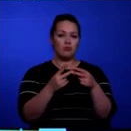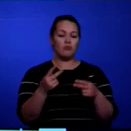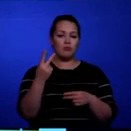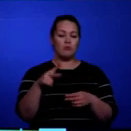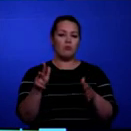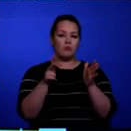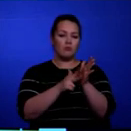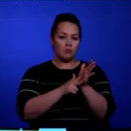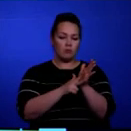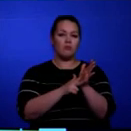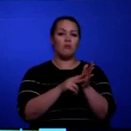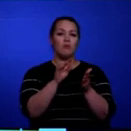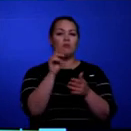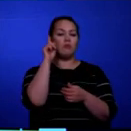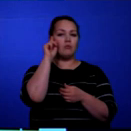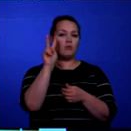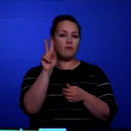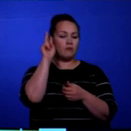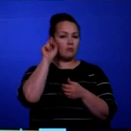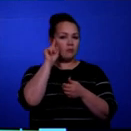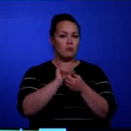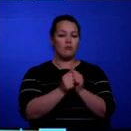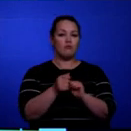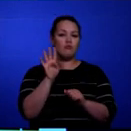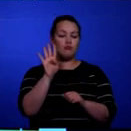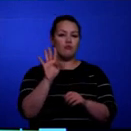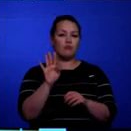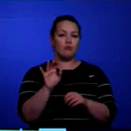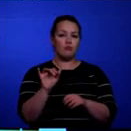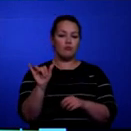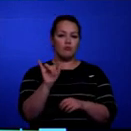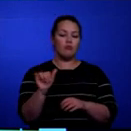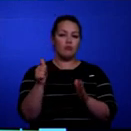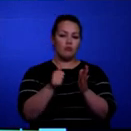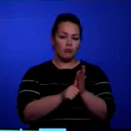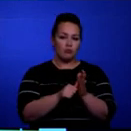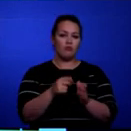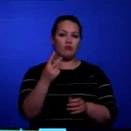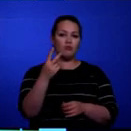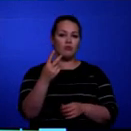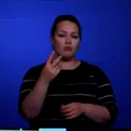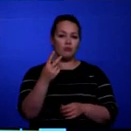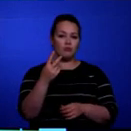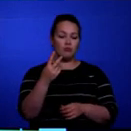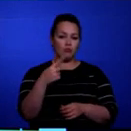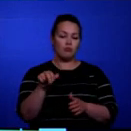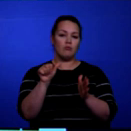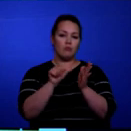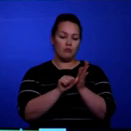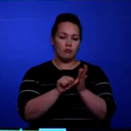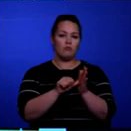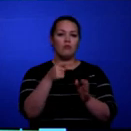пишу 2 запоминаю четырежды 624 и еще 226